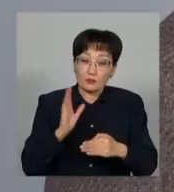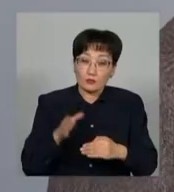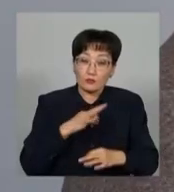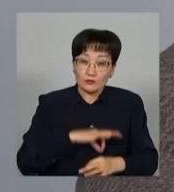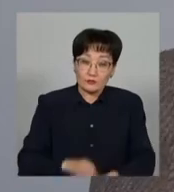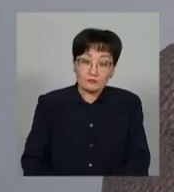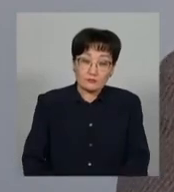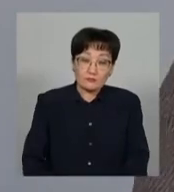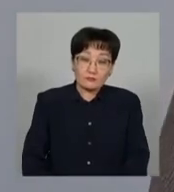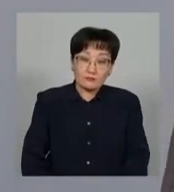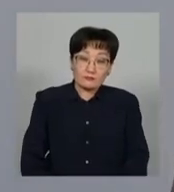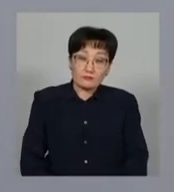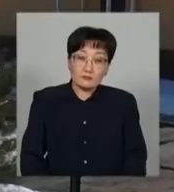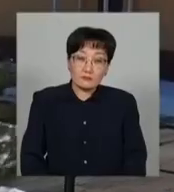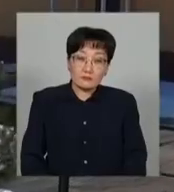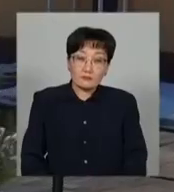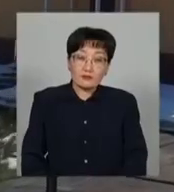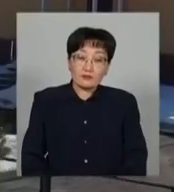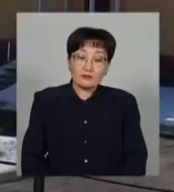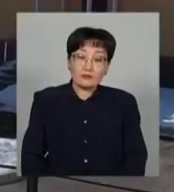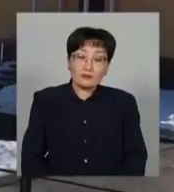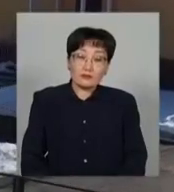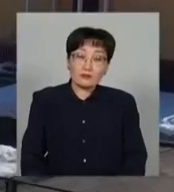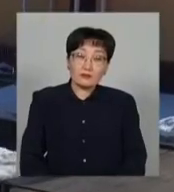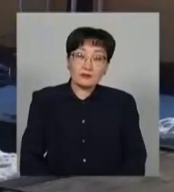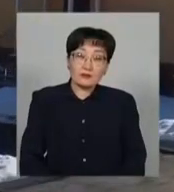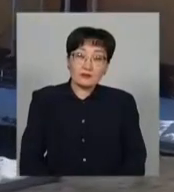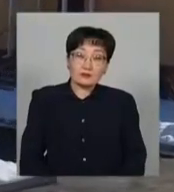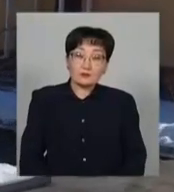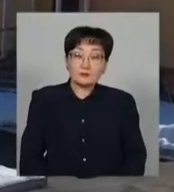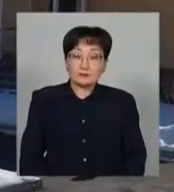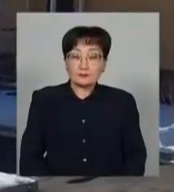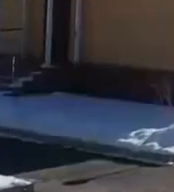дейді. Әлібек Шынтемір, Сағынтай Мұңайтпасов, Мұратбек Алмасхан, Алматы арнасы.